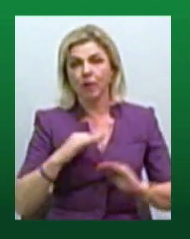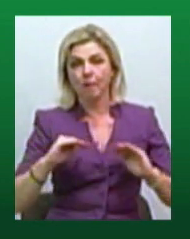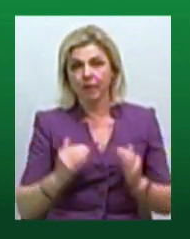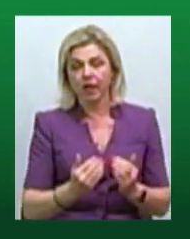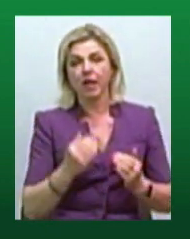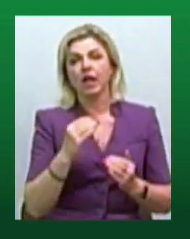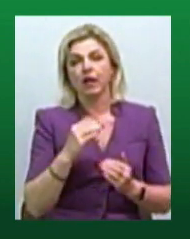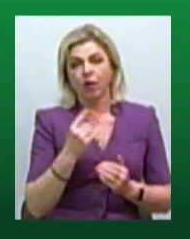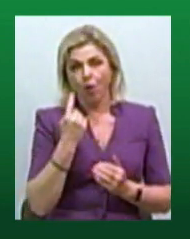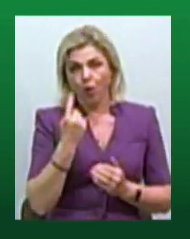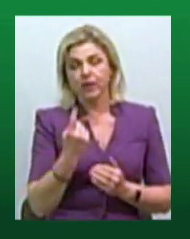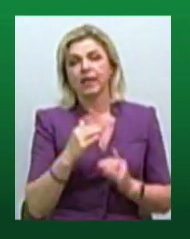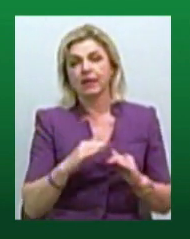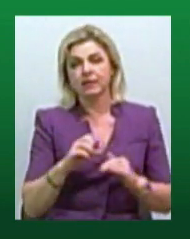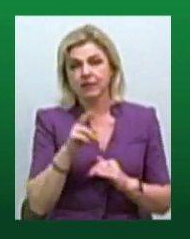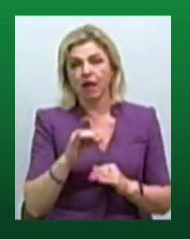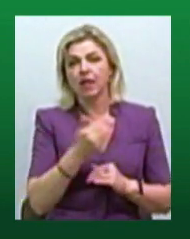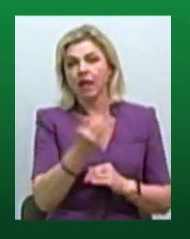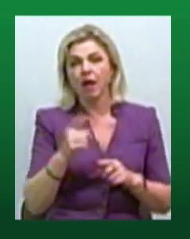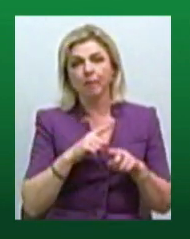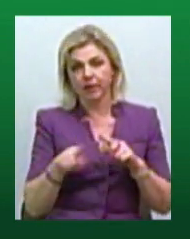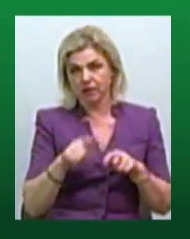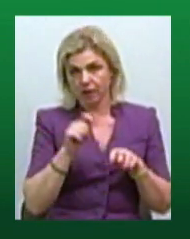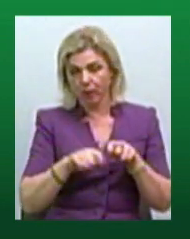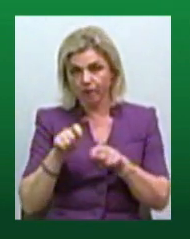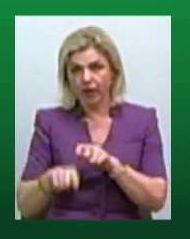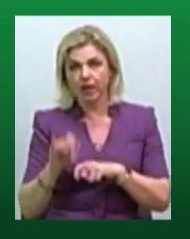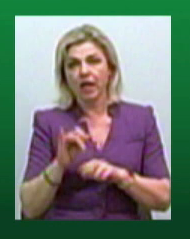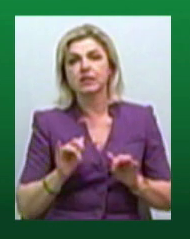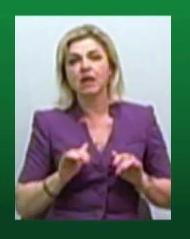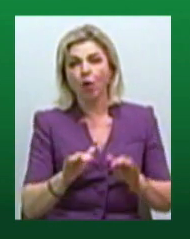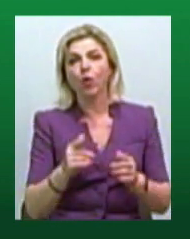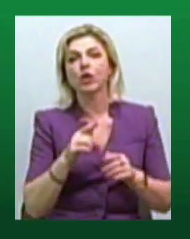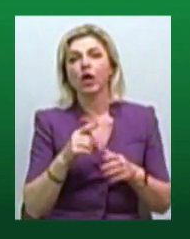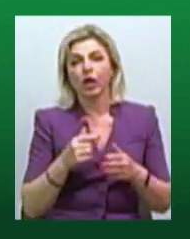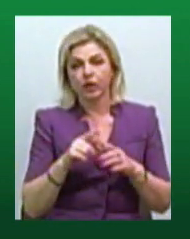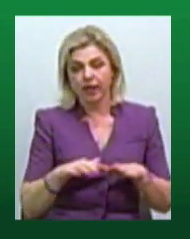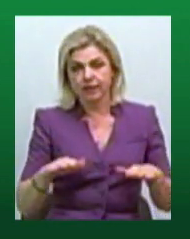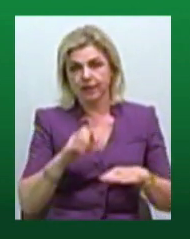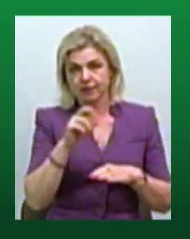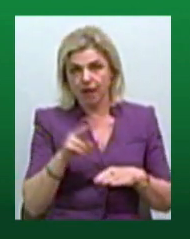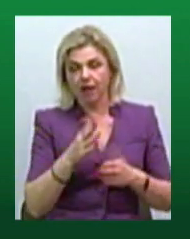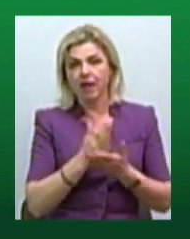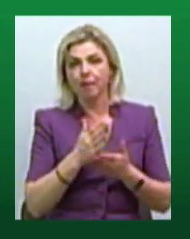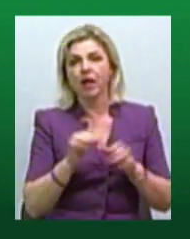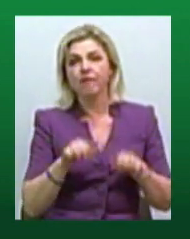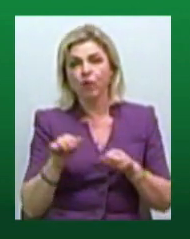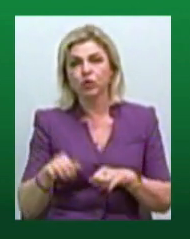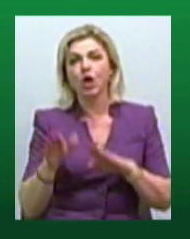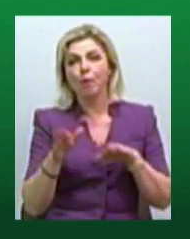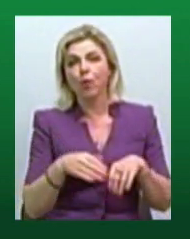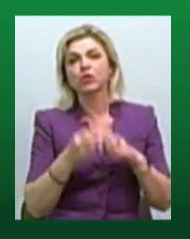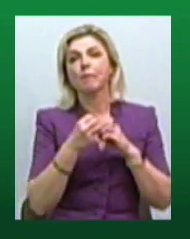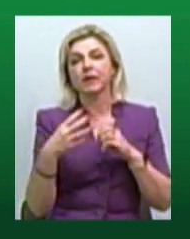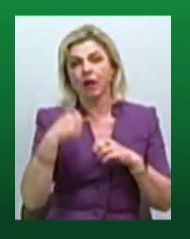4 заклади дошкільної освіти, то їх дуже швидко перевірили, і заклади дошкільної освіти мали можливість після 2 години знову ж